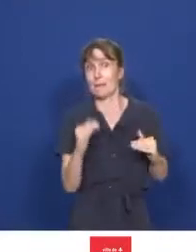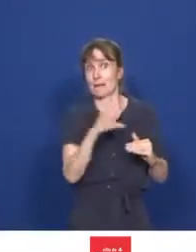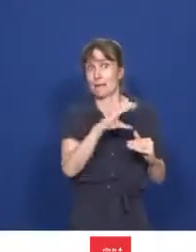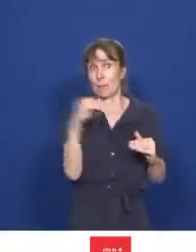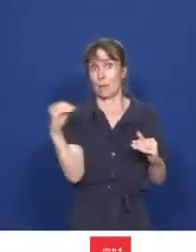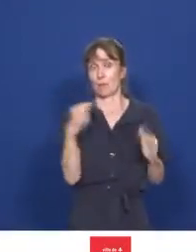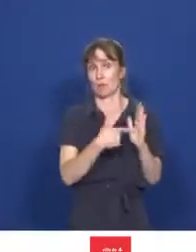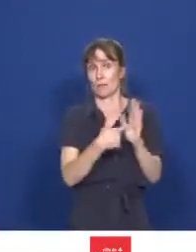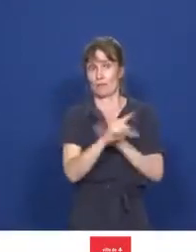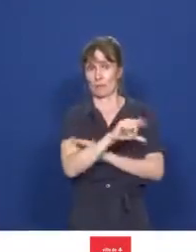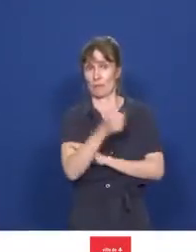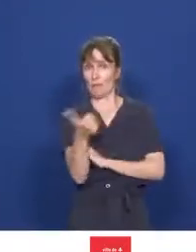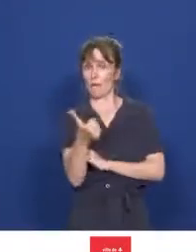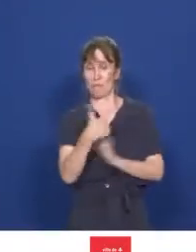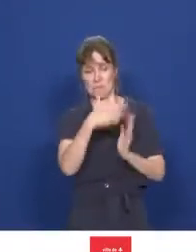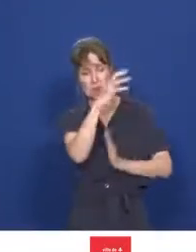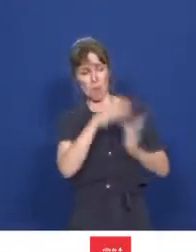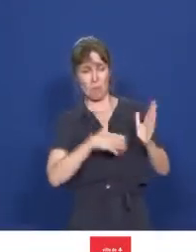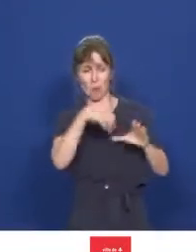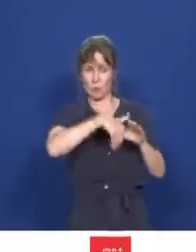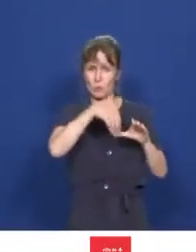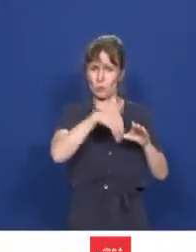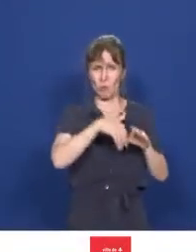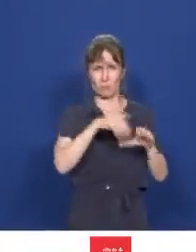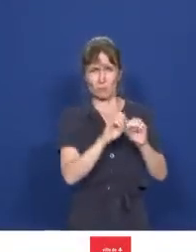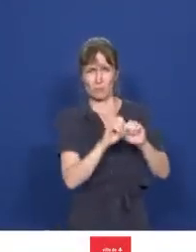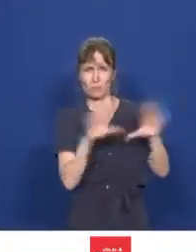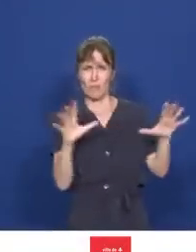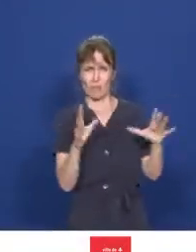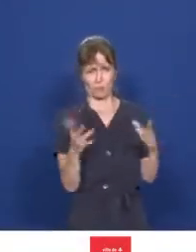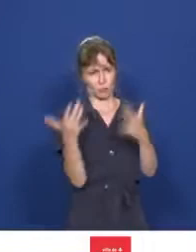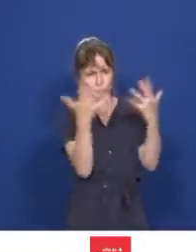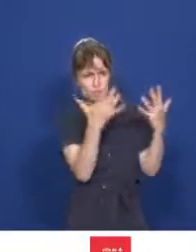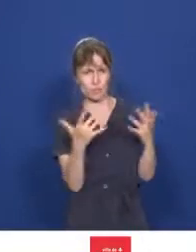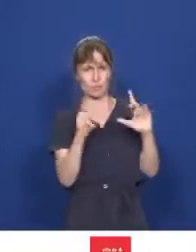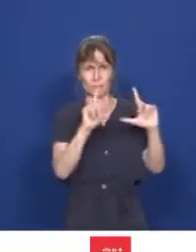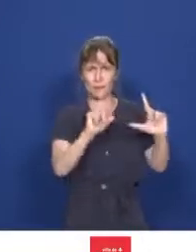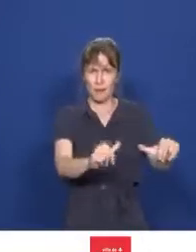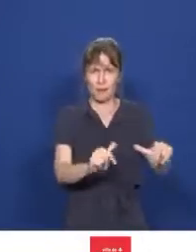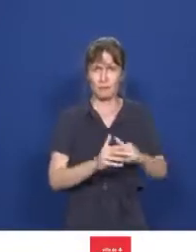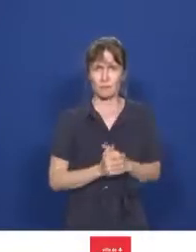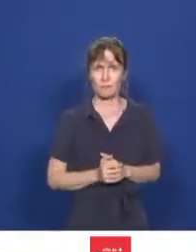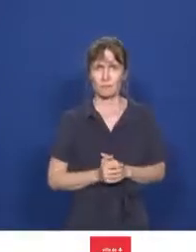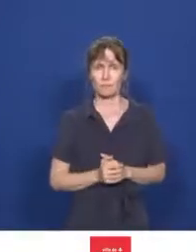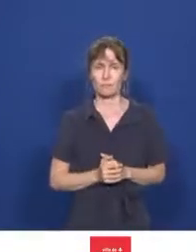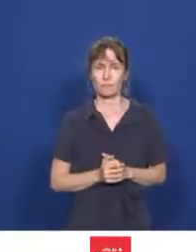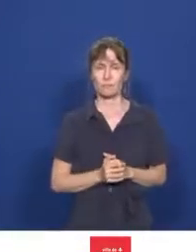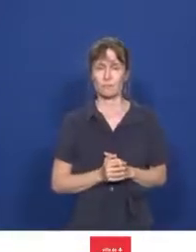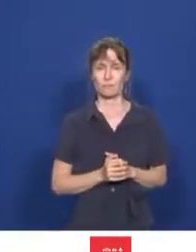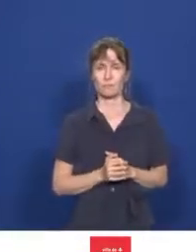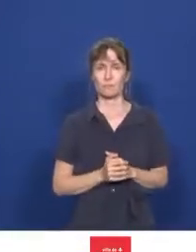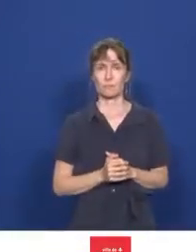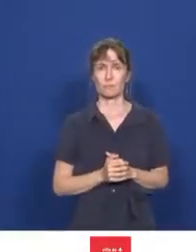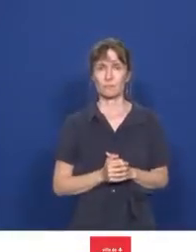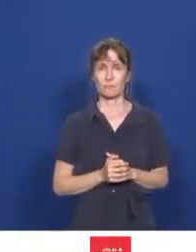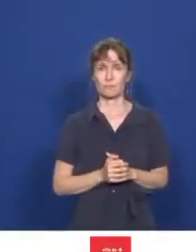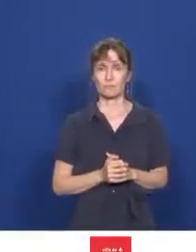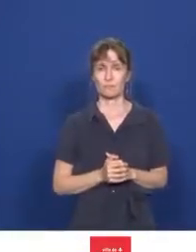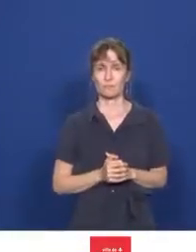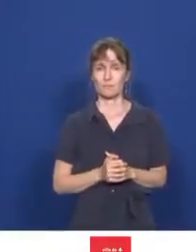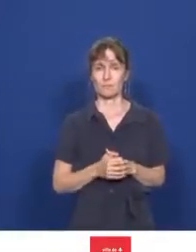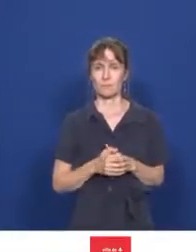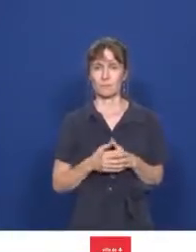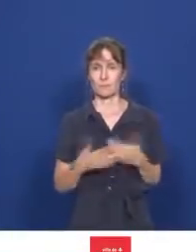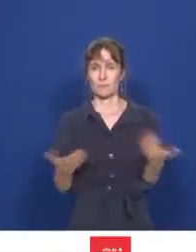d'éléments de critères, les quantifie, dit d'ailleurs parfois que, et c'est juste, que les éléments ne sont pas présents puisqu'ils doivent